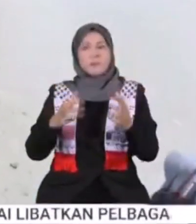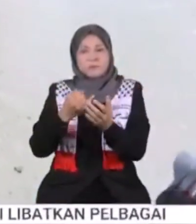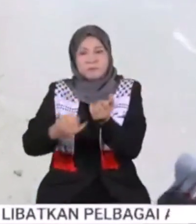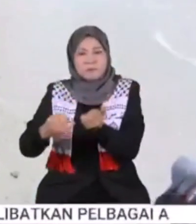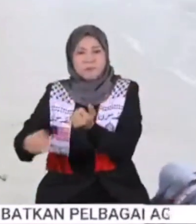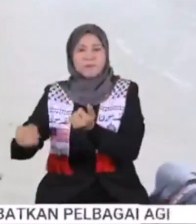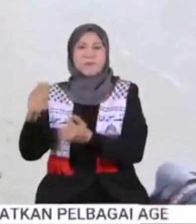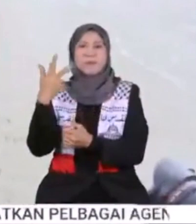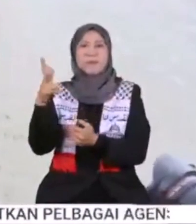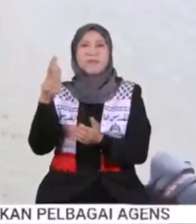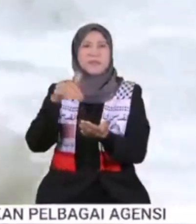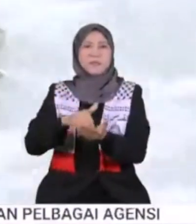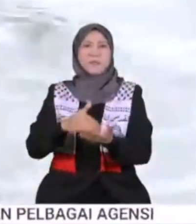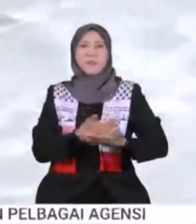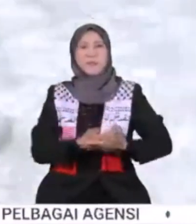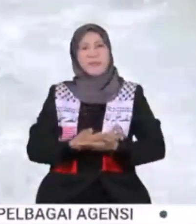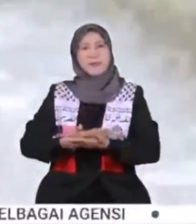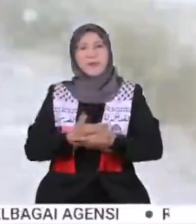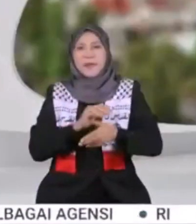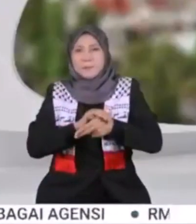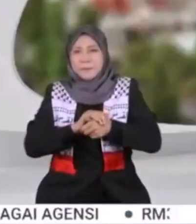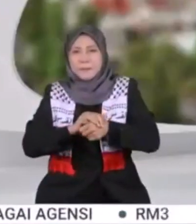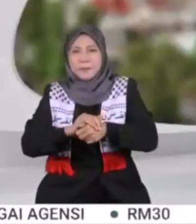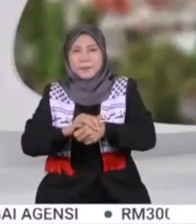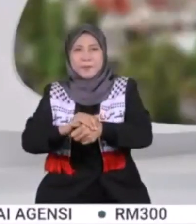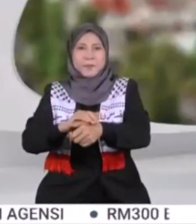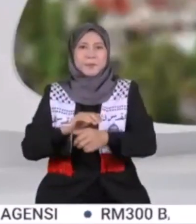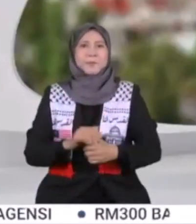menetaskan 13,000 anak penyu.